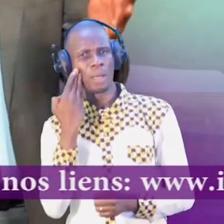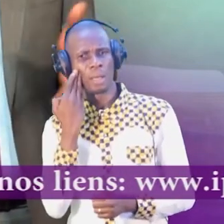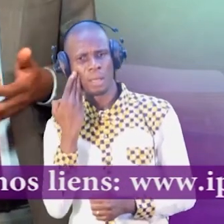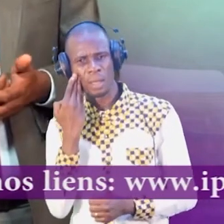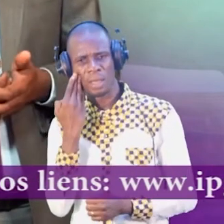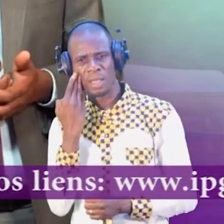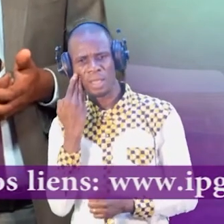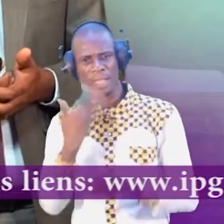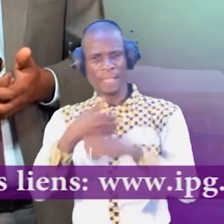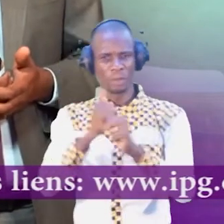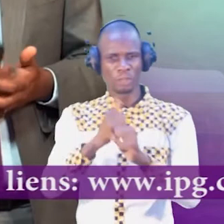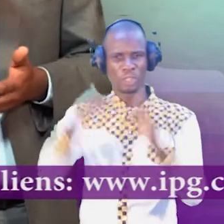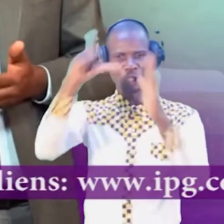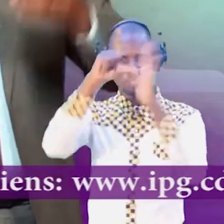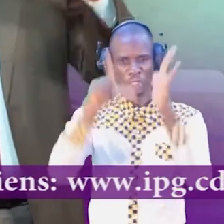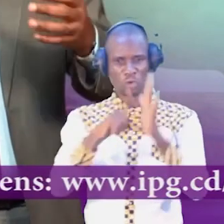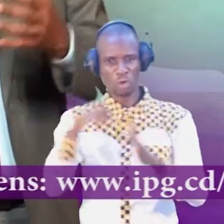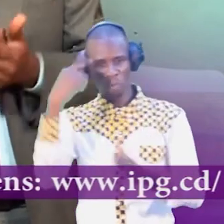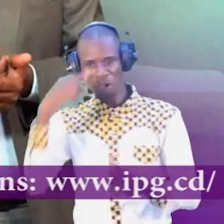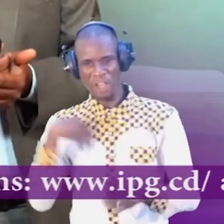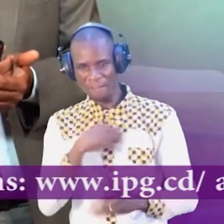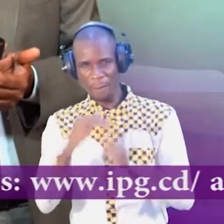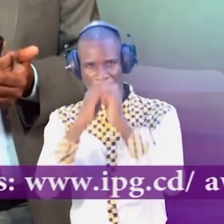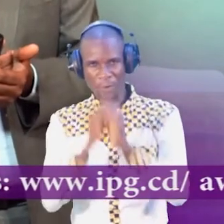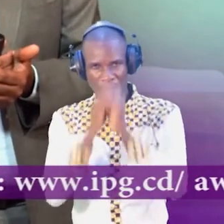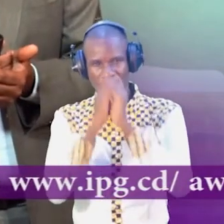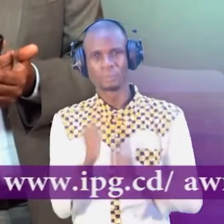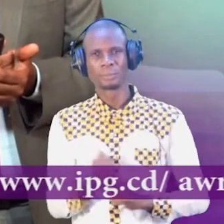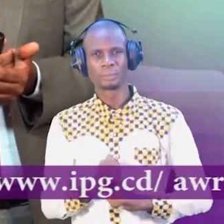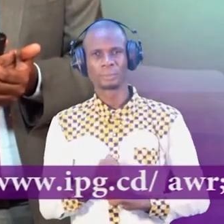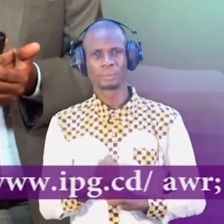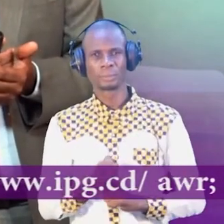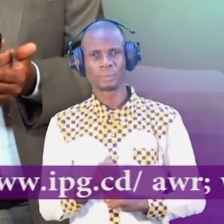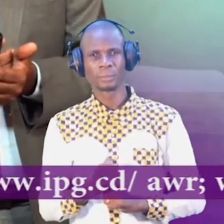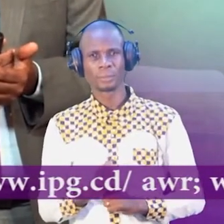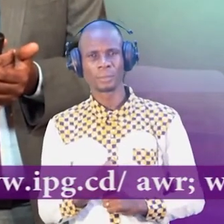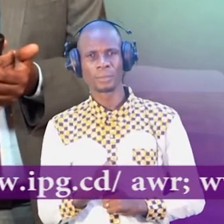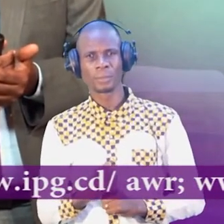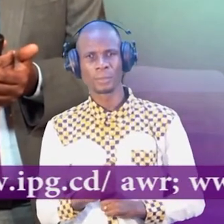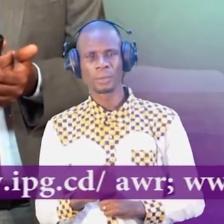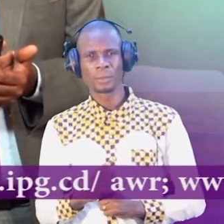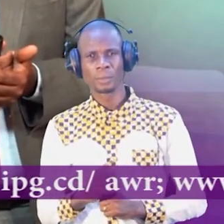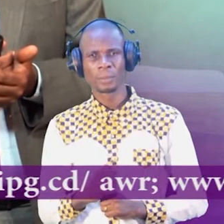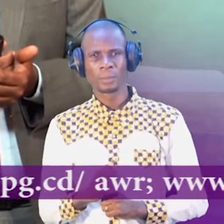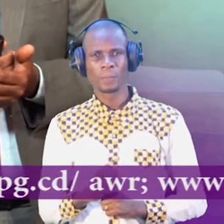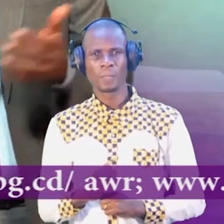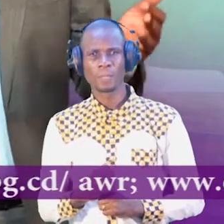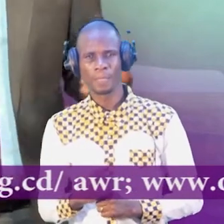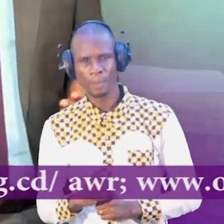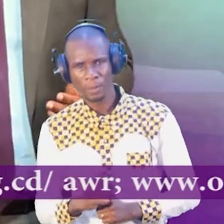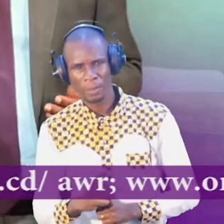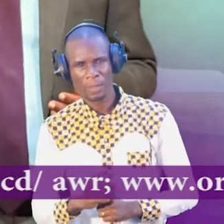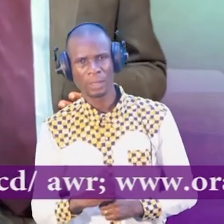mitindo mingi ya kosenga na mwasi. Nde mokolo moko akomaki tala lokasa molayi ya kopesa na mwasi na ye makambo mwasi asengelaki kosala.